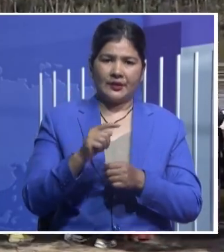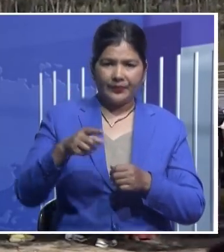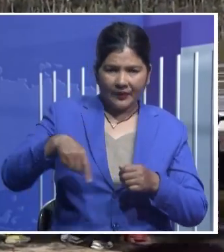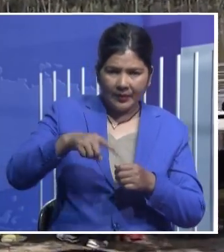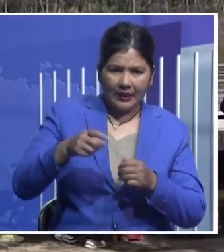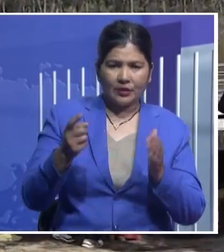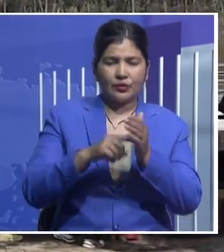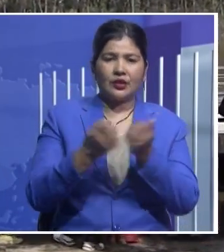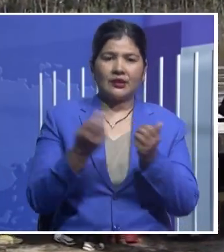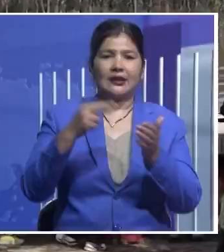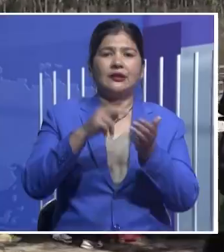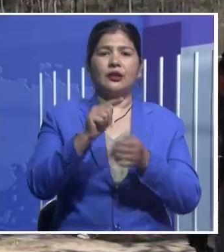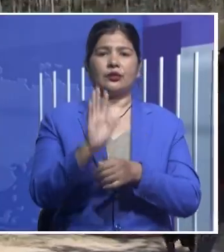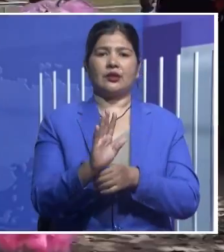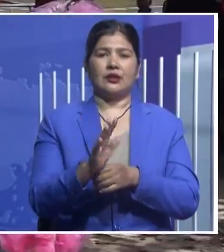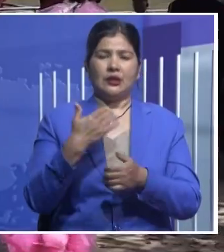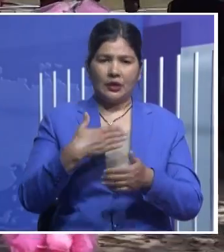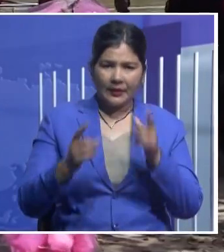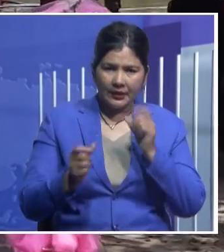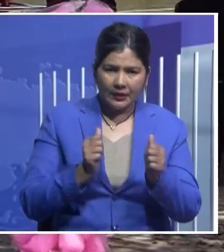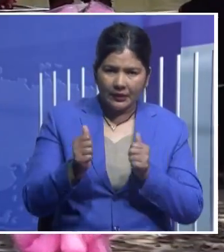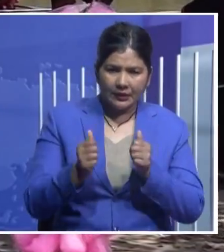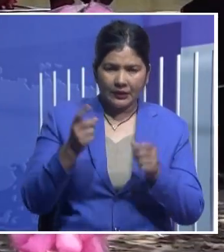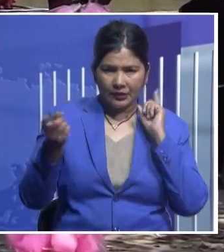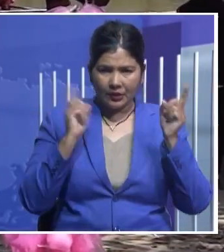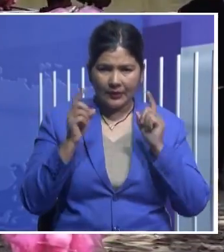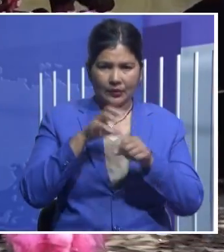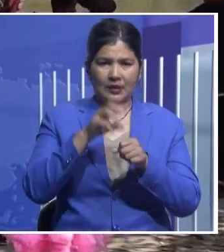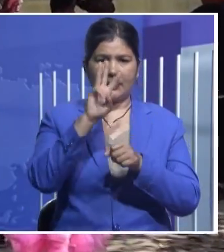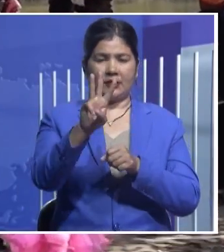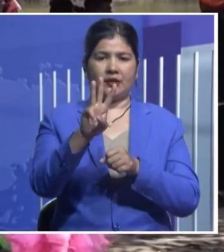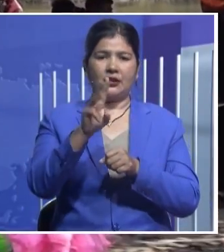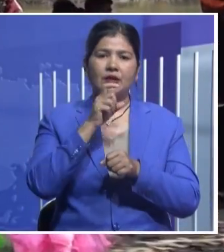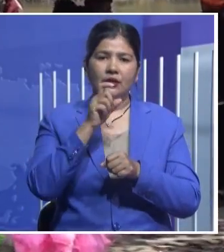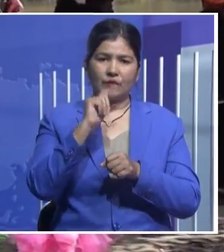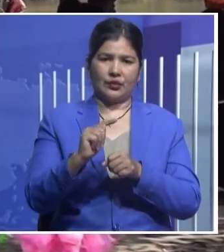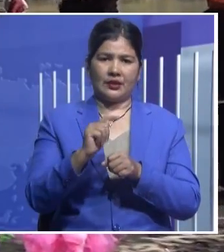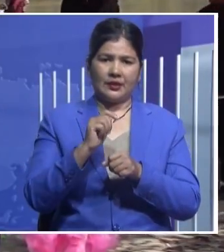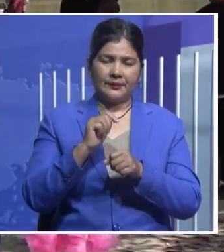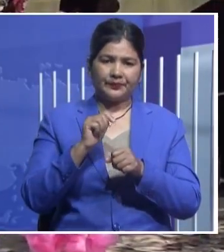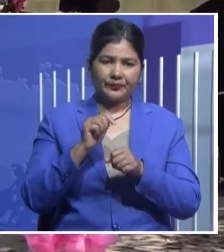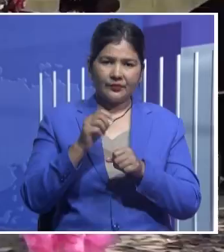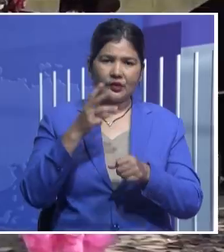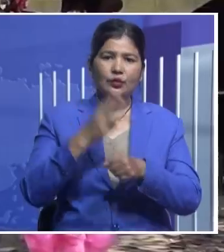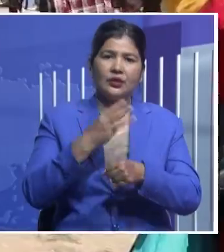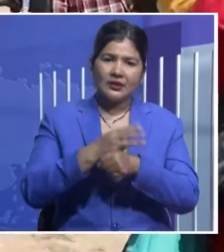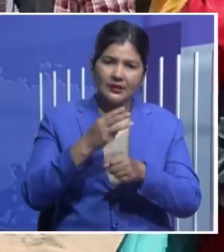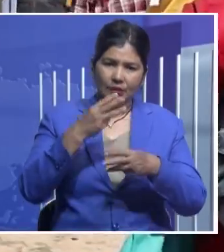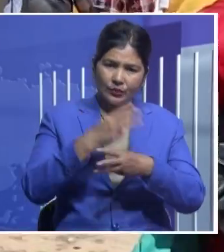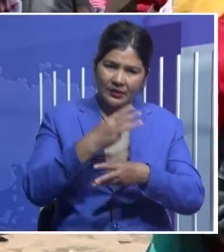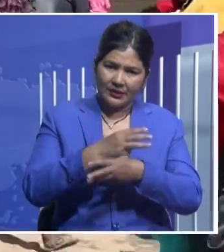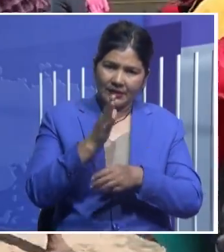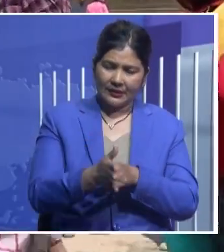लगाउन थालिएको हो। लभे नगरपालिका वडा नम्बर 3 स्थित जखेरा तालको प्रचार प्रसार गर्ने उद्देश्यले महोत्सवको आयोजना गरिएको